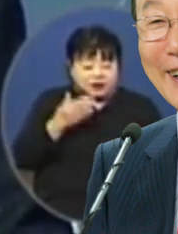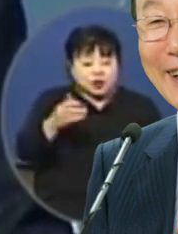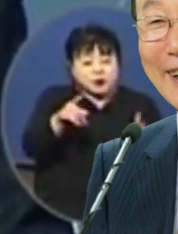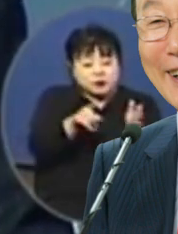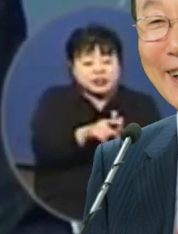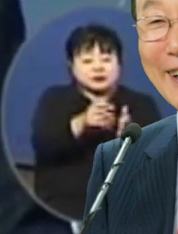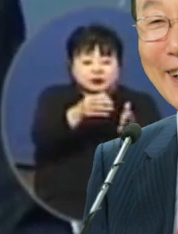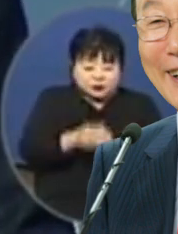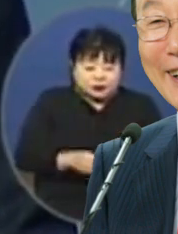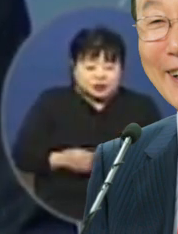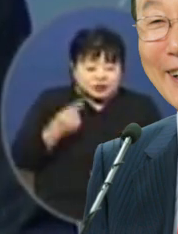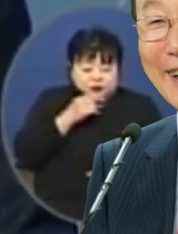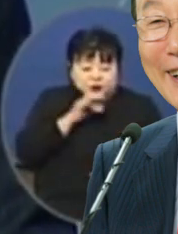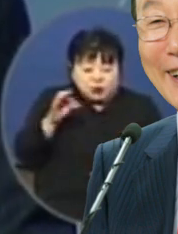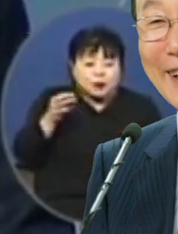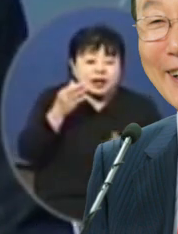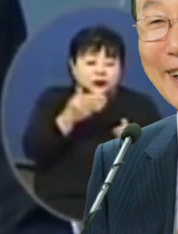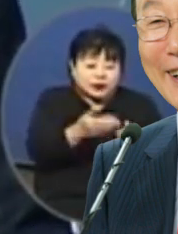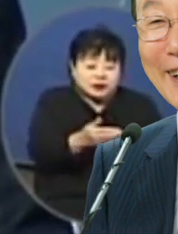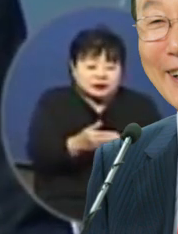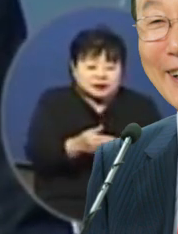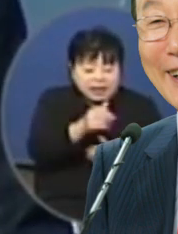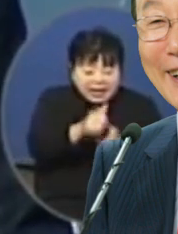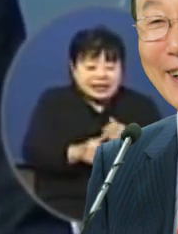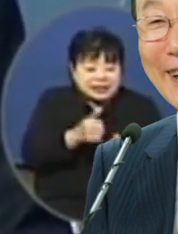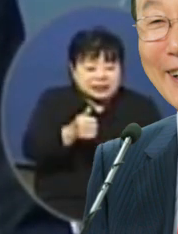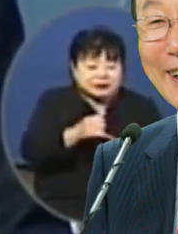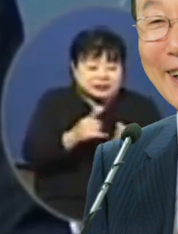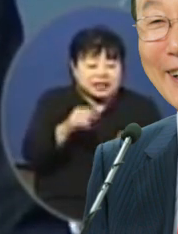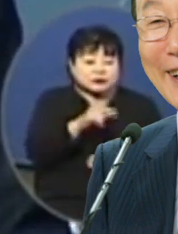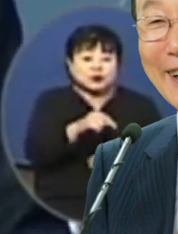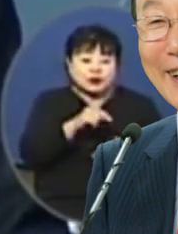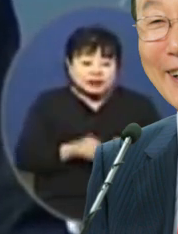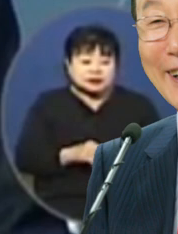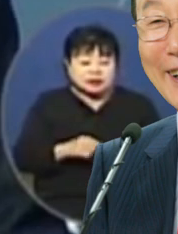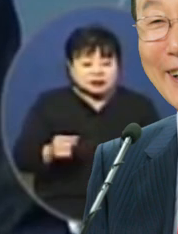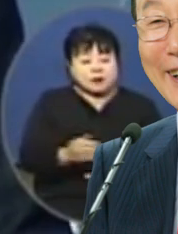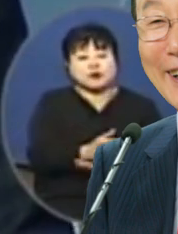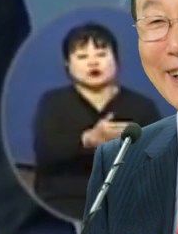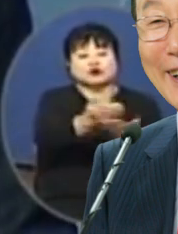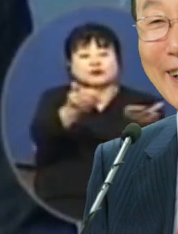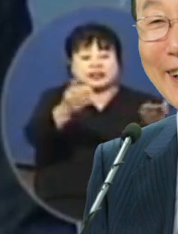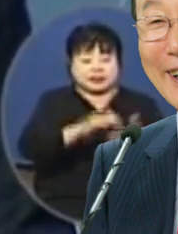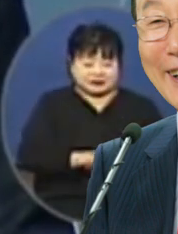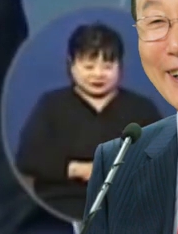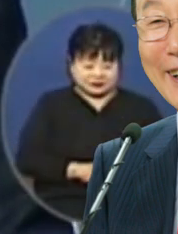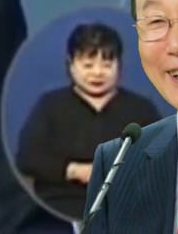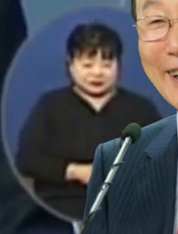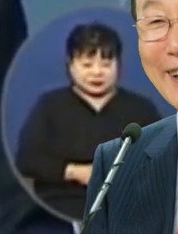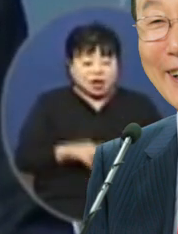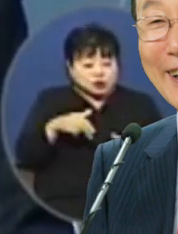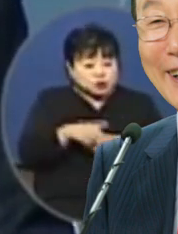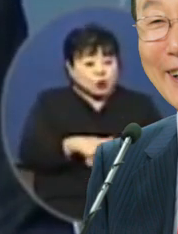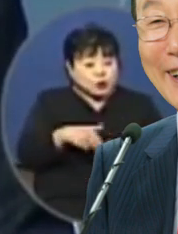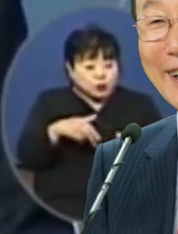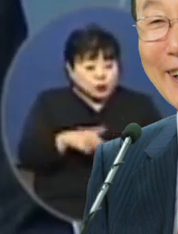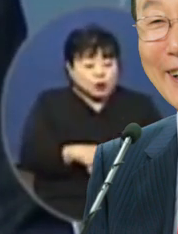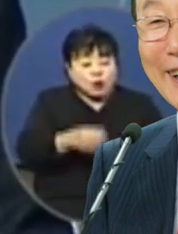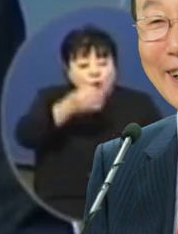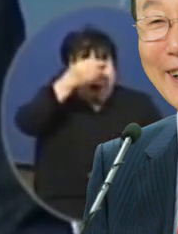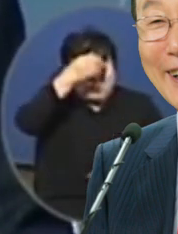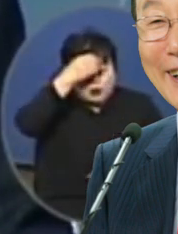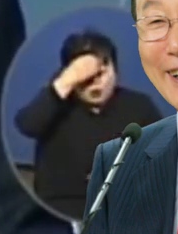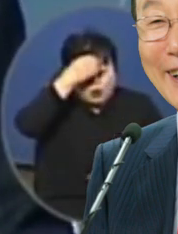믿음을 통해서 입술의 고백을 통해서 하나님이 사람 속에서 역사를 베푸는 것입니다. 종교로 기독교를